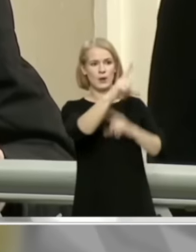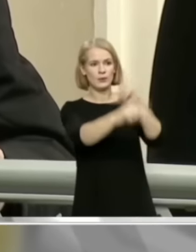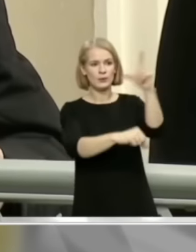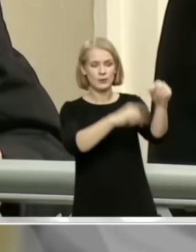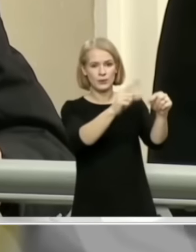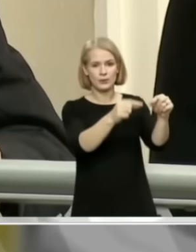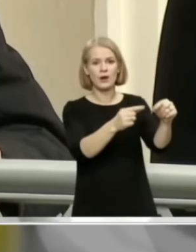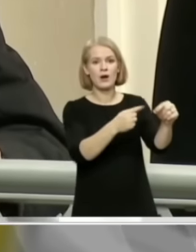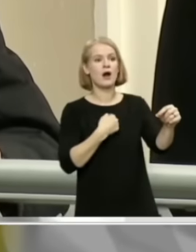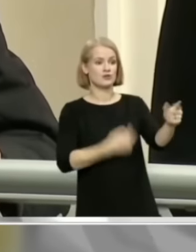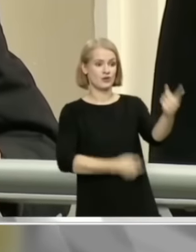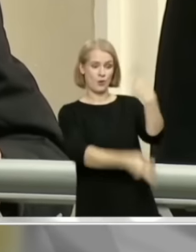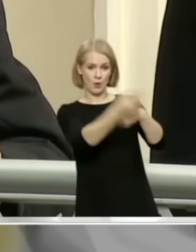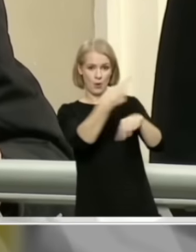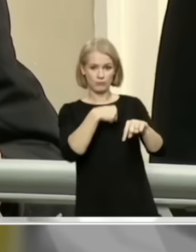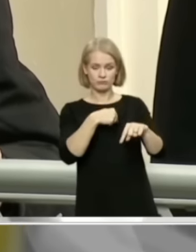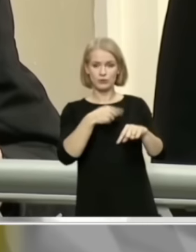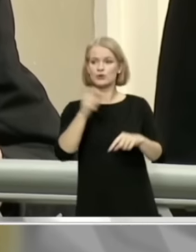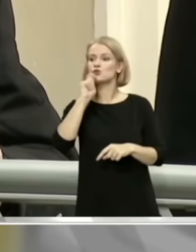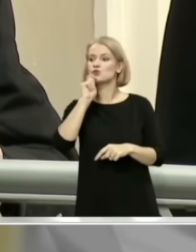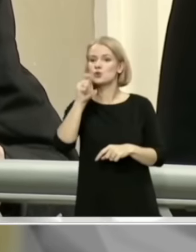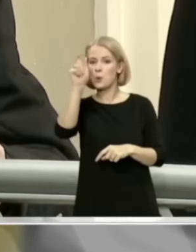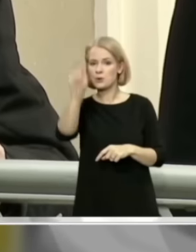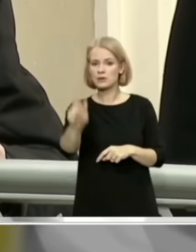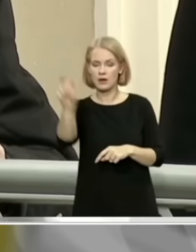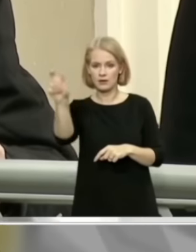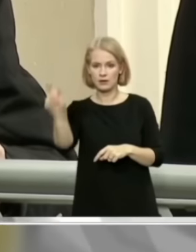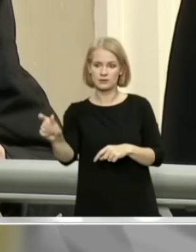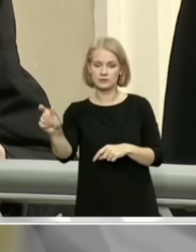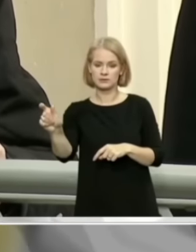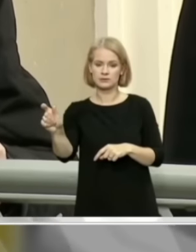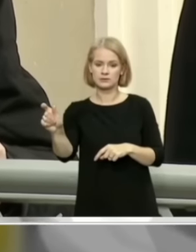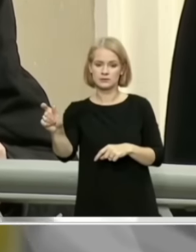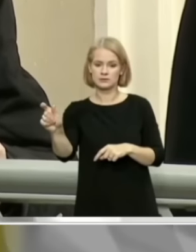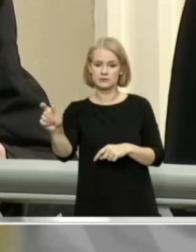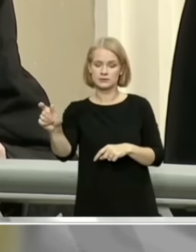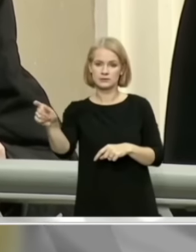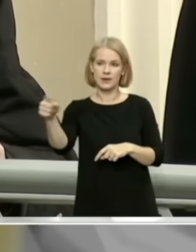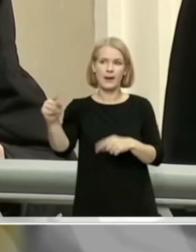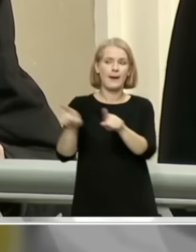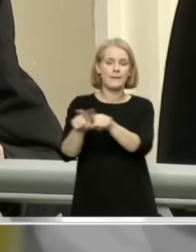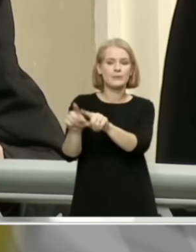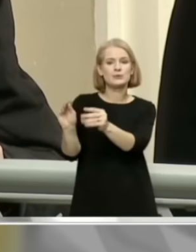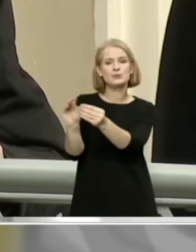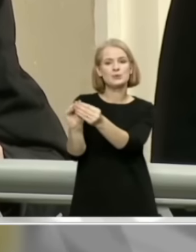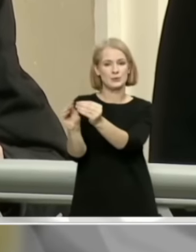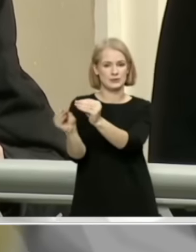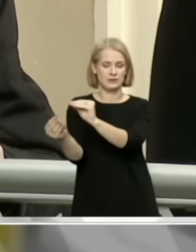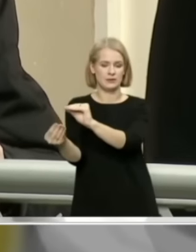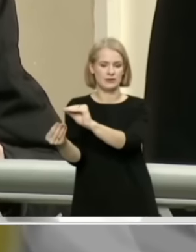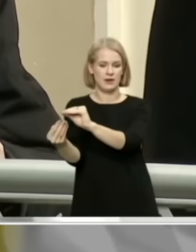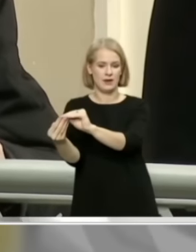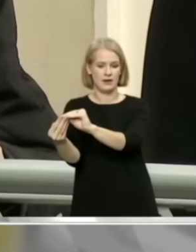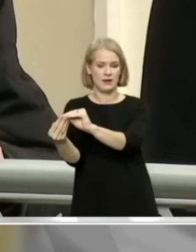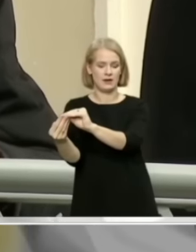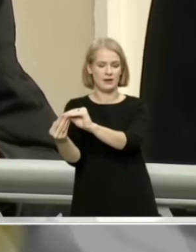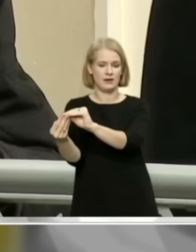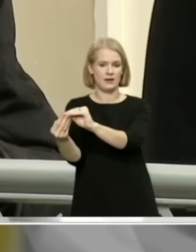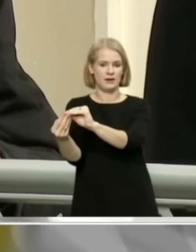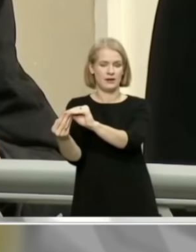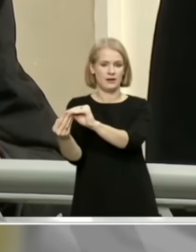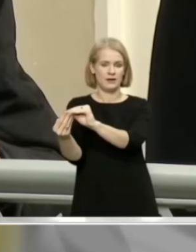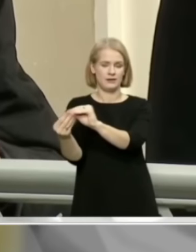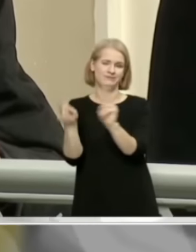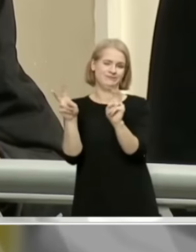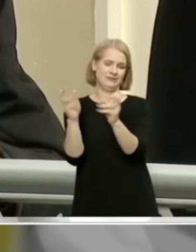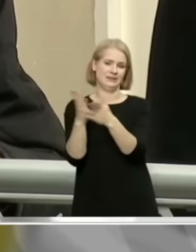broliai žurnalistai, lyg susitarę su sesėmis, rūtelę bei